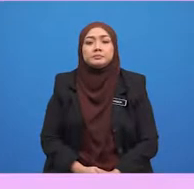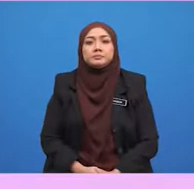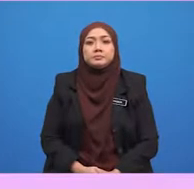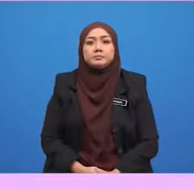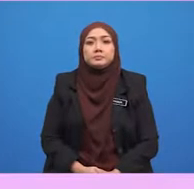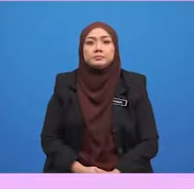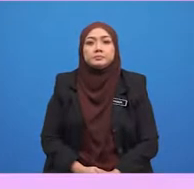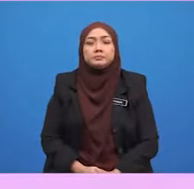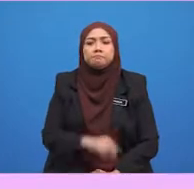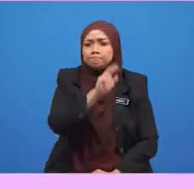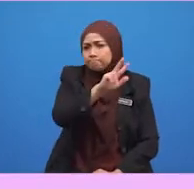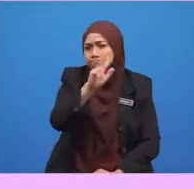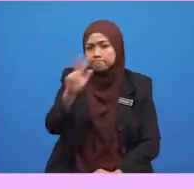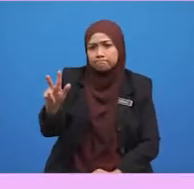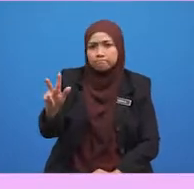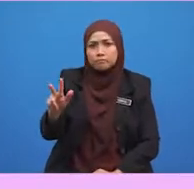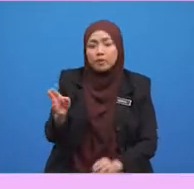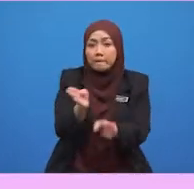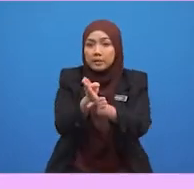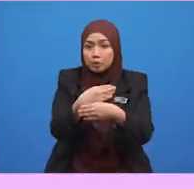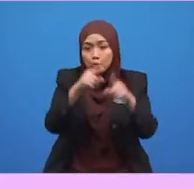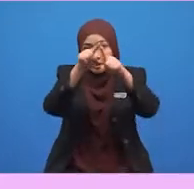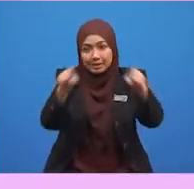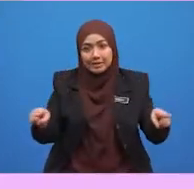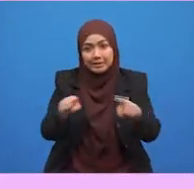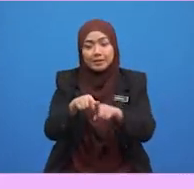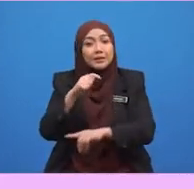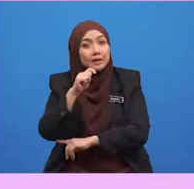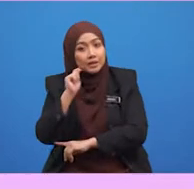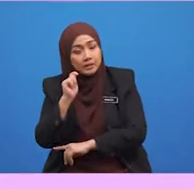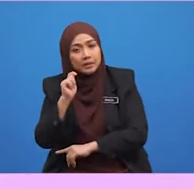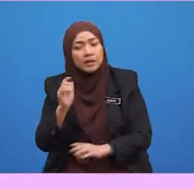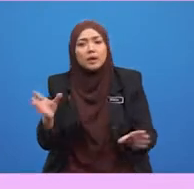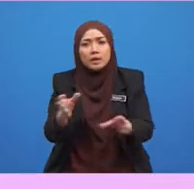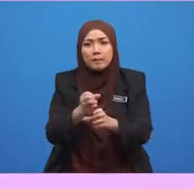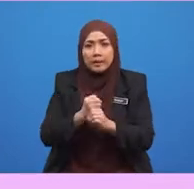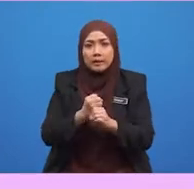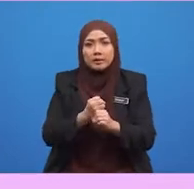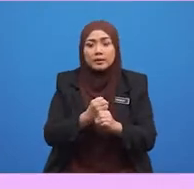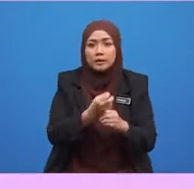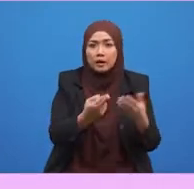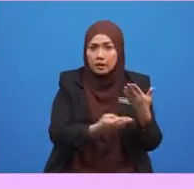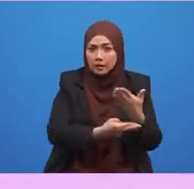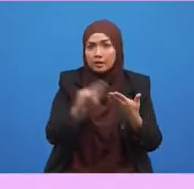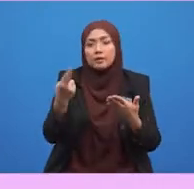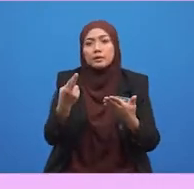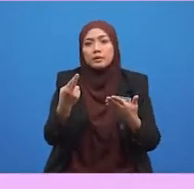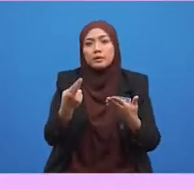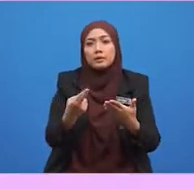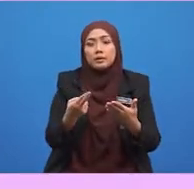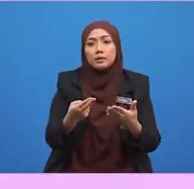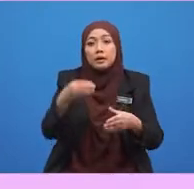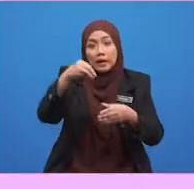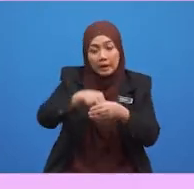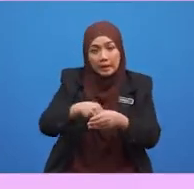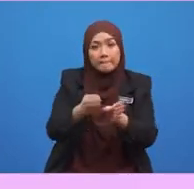Ketiga-tiga bentuk segitiga dalam tiga aktiviti sebentar tadi dapat diringkaskan semula dalam bentuk seperti